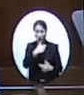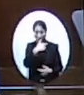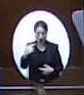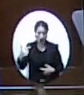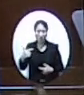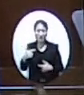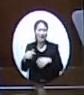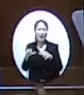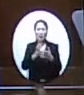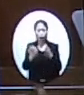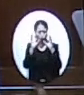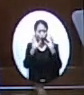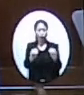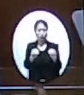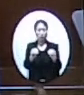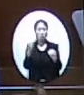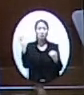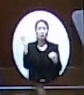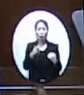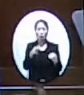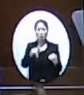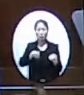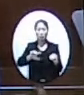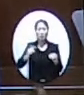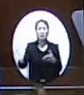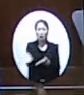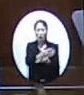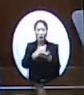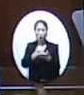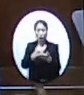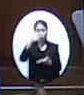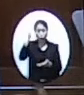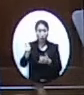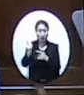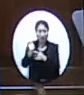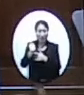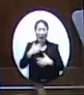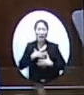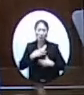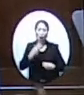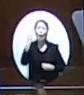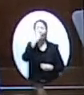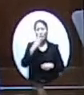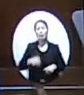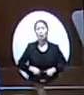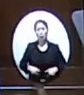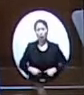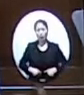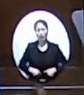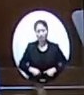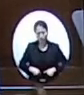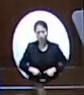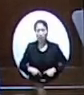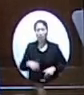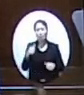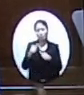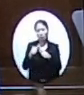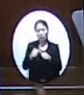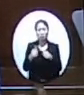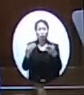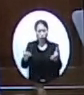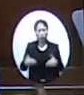사용을 중지하거나 성면 철거 건축물 주인이 안전하게 관리하도록 지도가